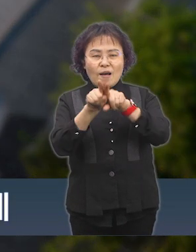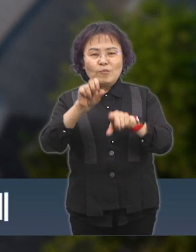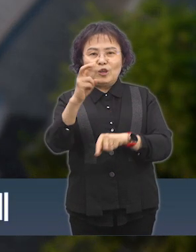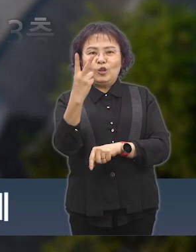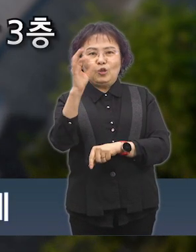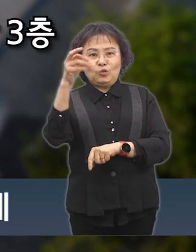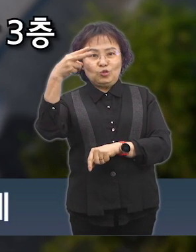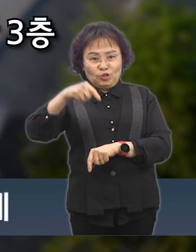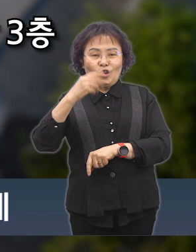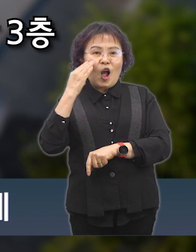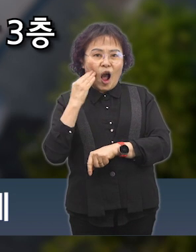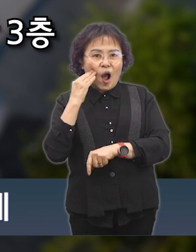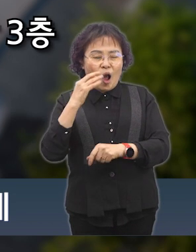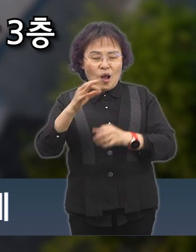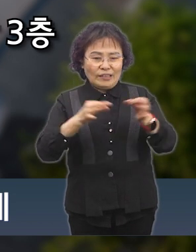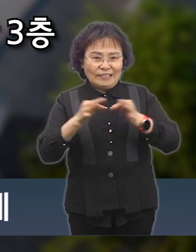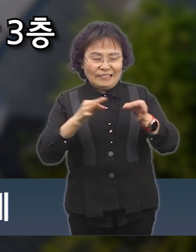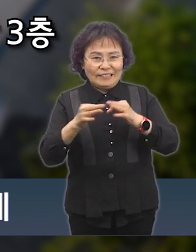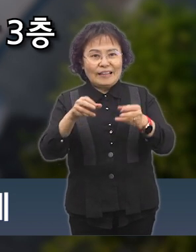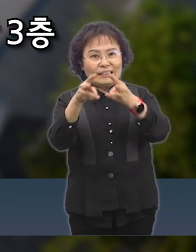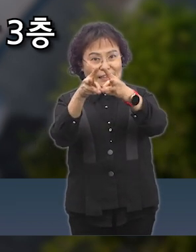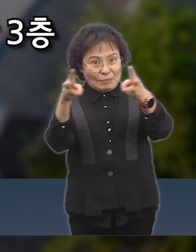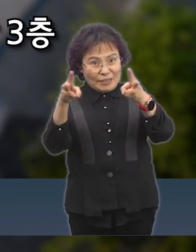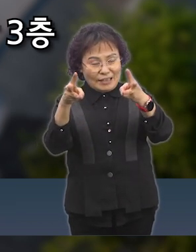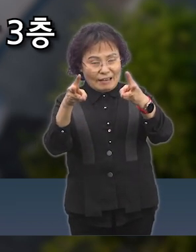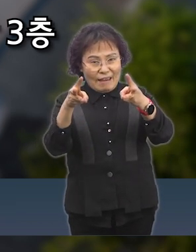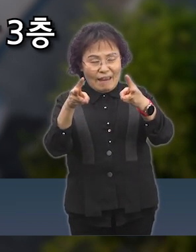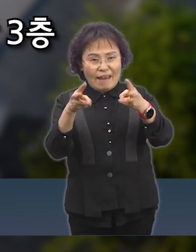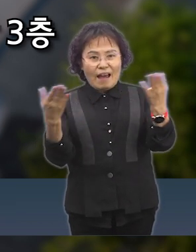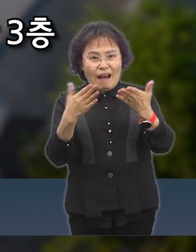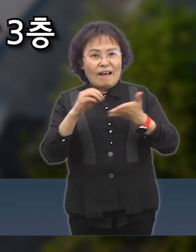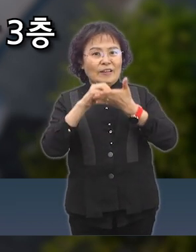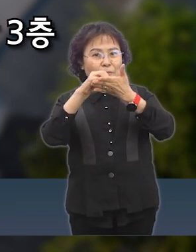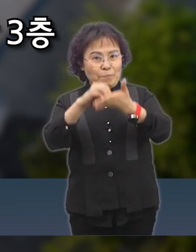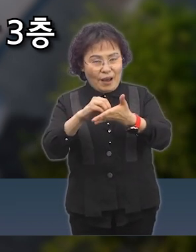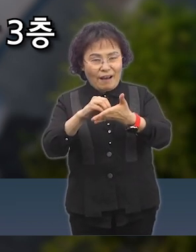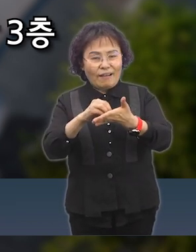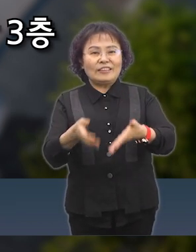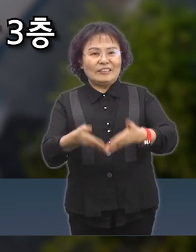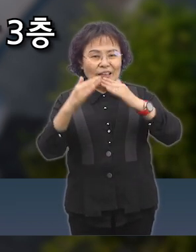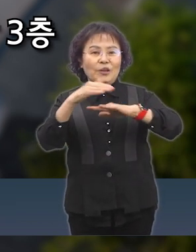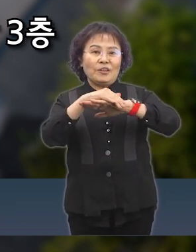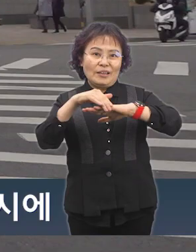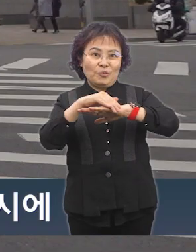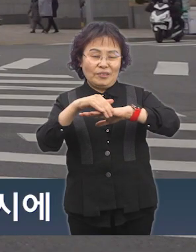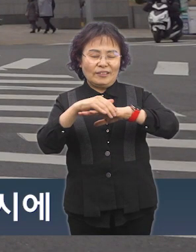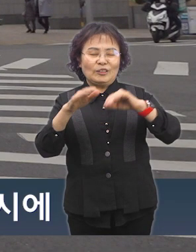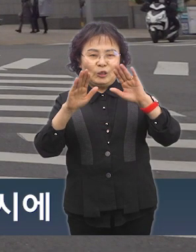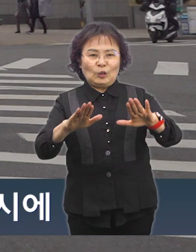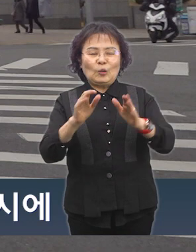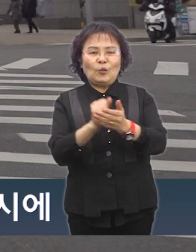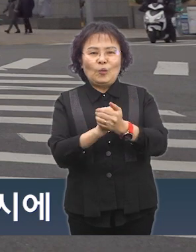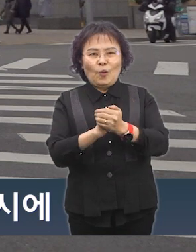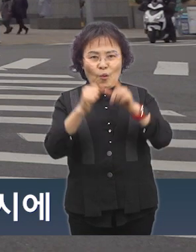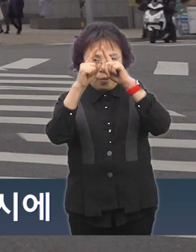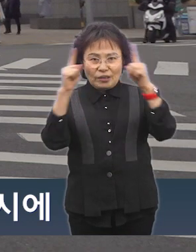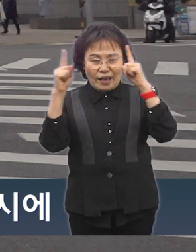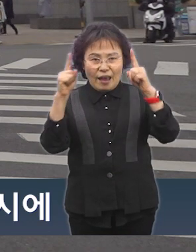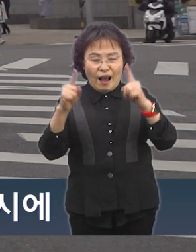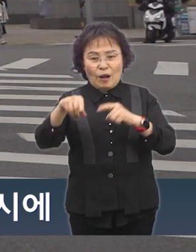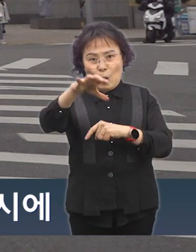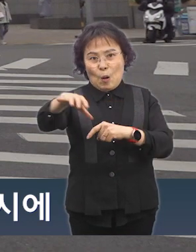용두동 동부청과시장 정비사업장 3층에 취업 사관학교를 조성한다는 계획입니다 또한 관내